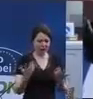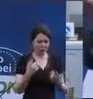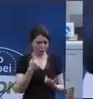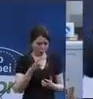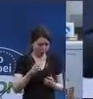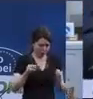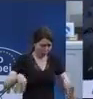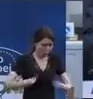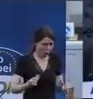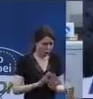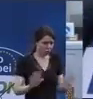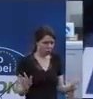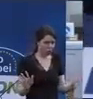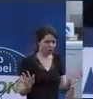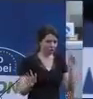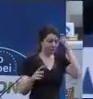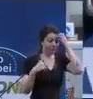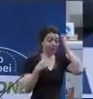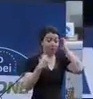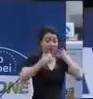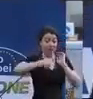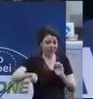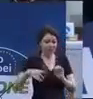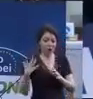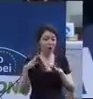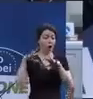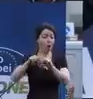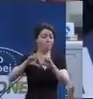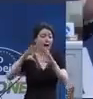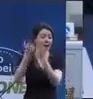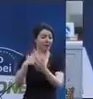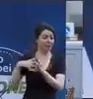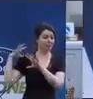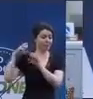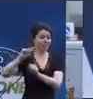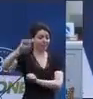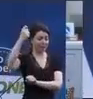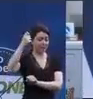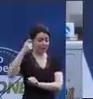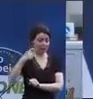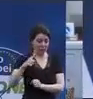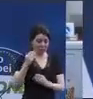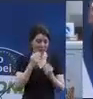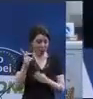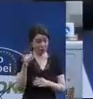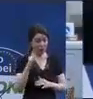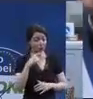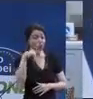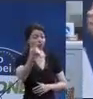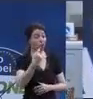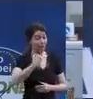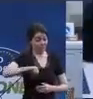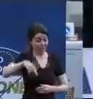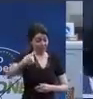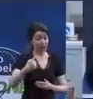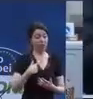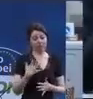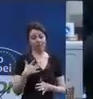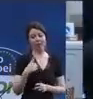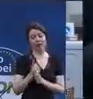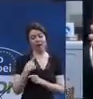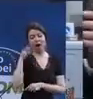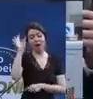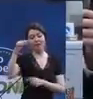euro eh Alla fine abbiamo conquistato Marte se dura un altro mese la meloni dice entro la fine del secolo andremo sulla